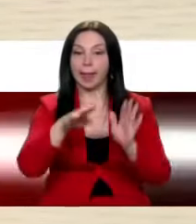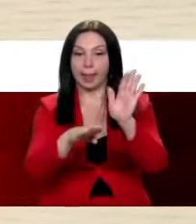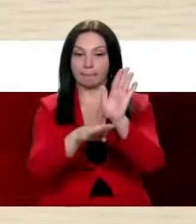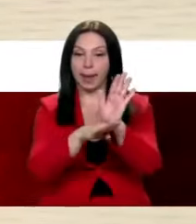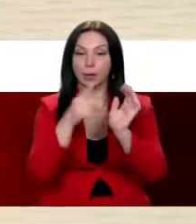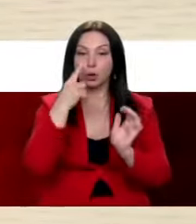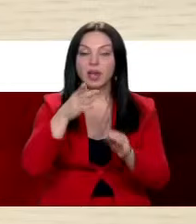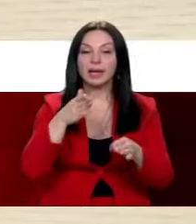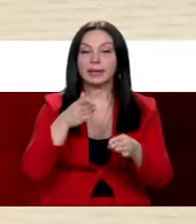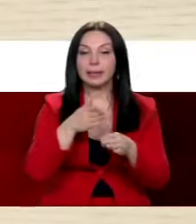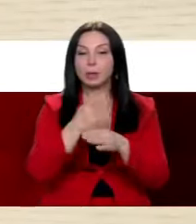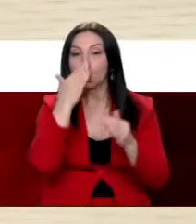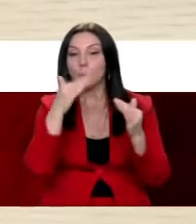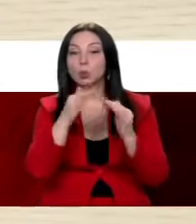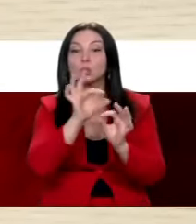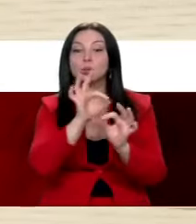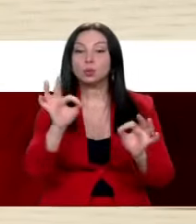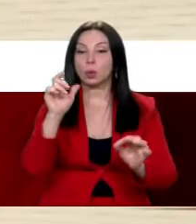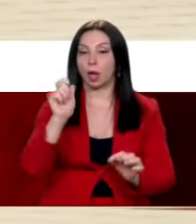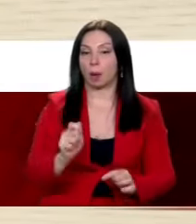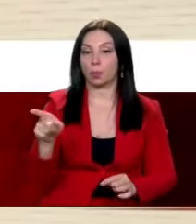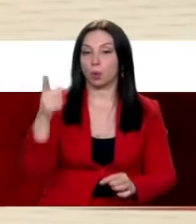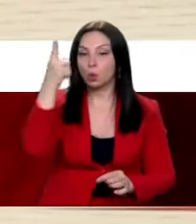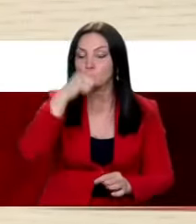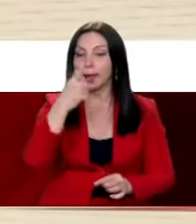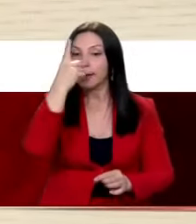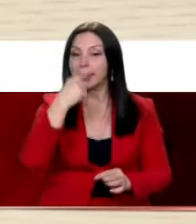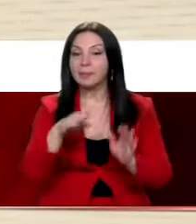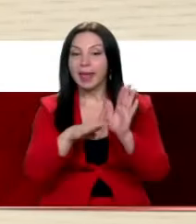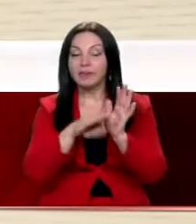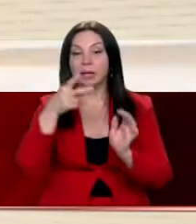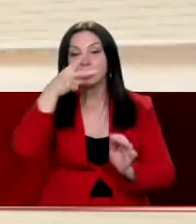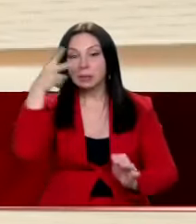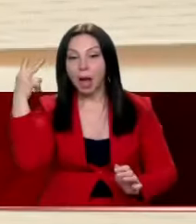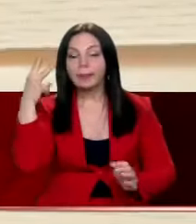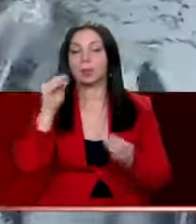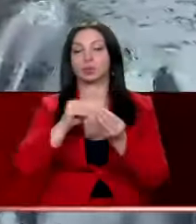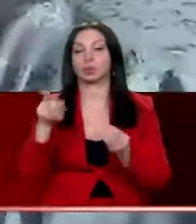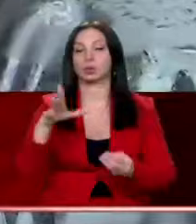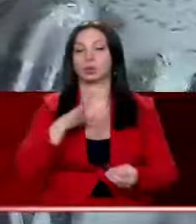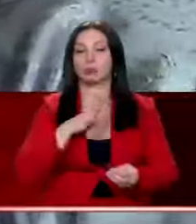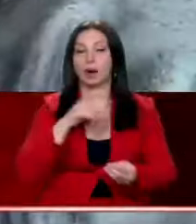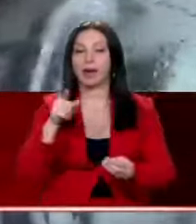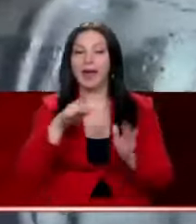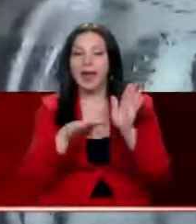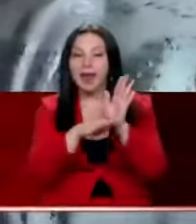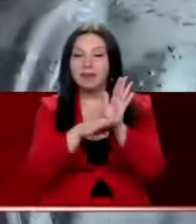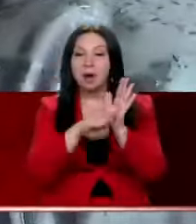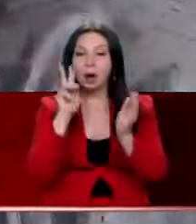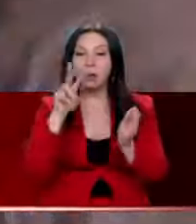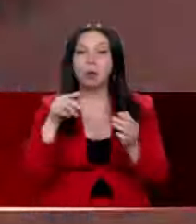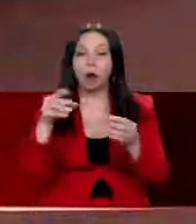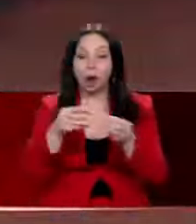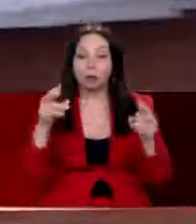belgenin gerçeğe aykırı biçimde düzenlenmesi suretiyle resmi evrakta sahtecilik suçu oluşmuş. Evrağın içerisinde bakmaması